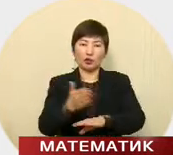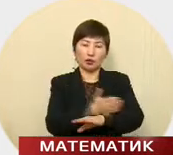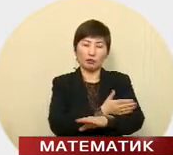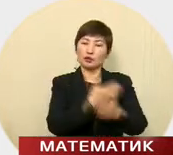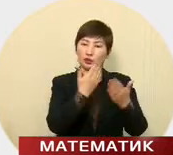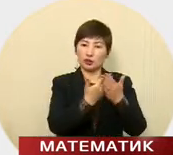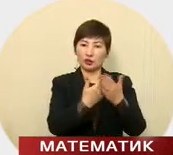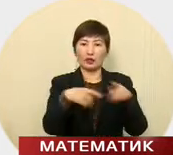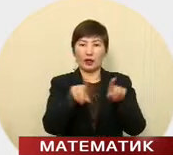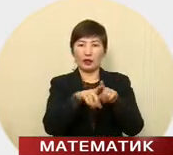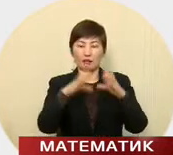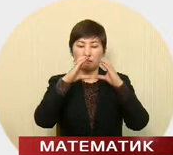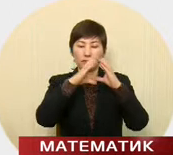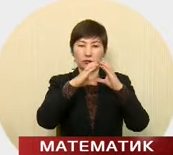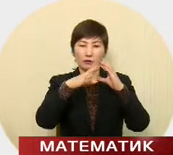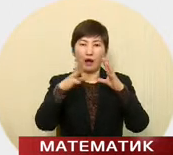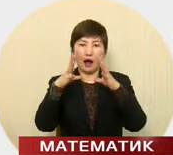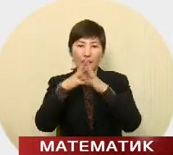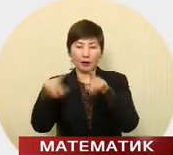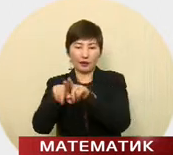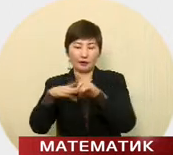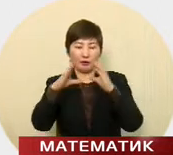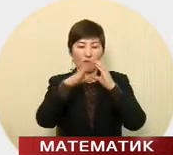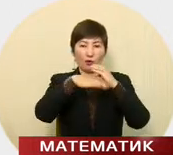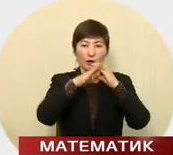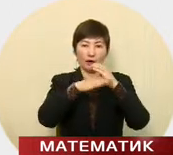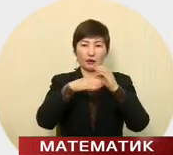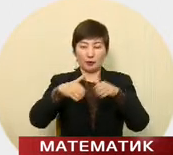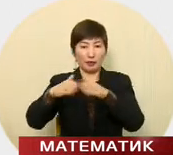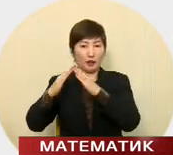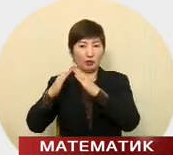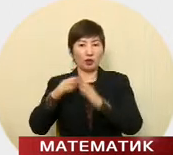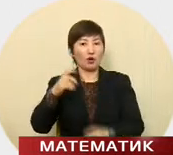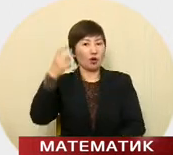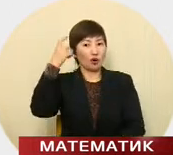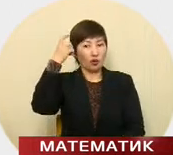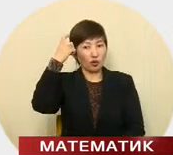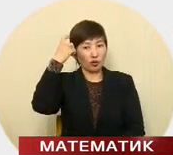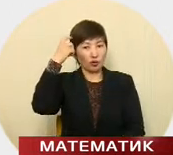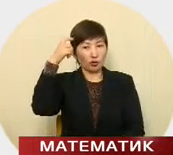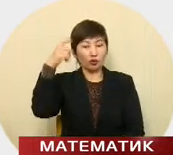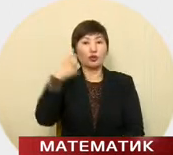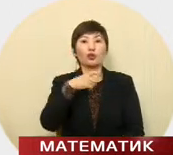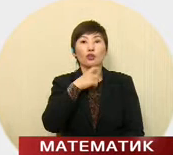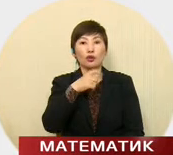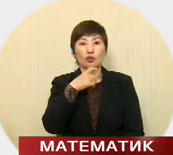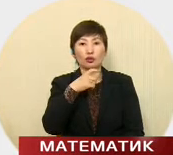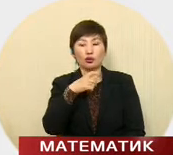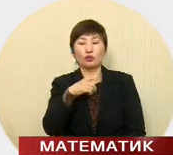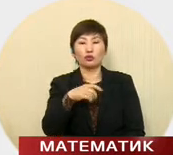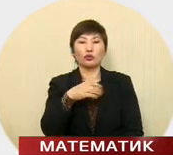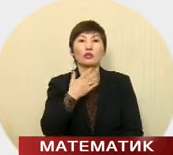адилаар дугуйг 10 тэнцүү хуваасан загварыг ашиглан дугуй диаграмаа байгуулах юм бол хөх өнгийн савтай цэцэг маань 10-ны 1 хэсгийг эзэлж